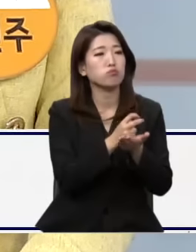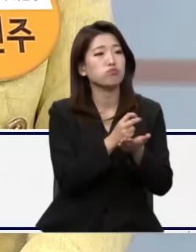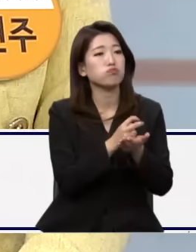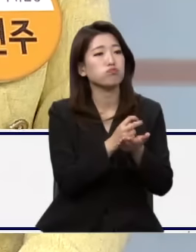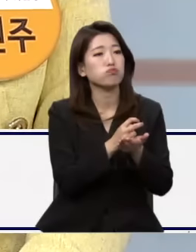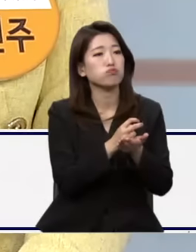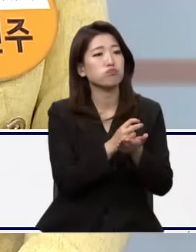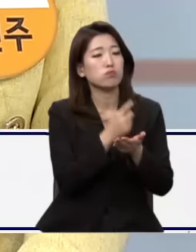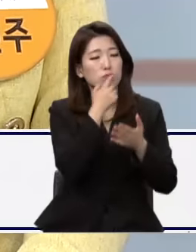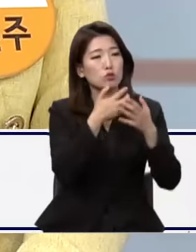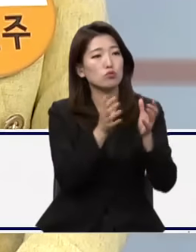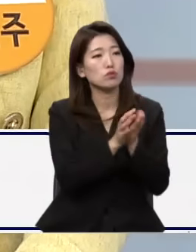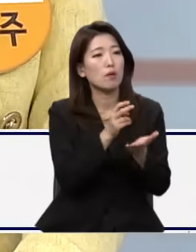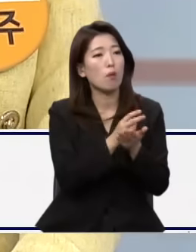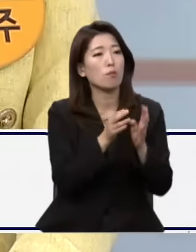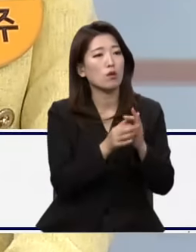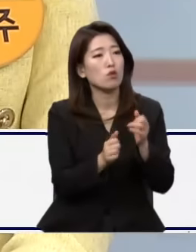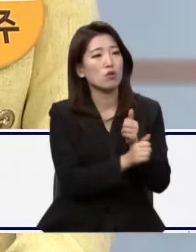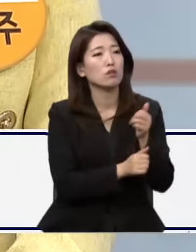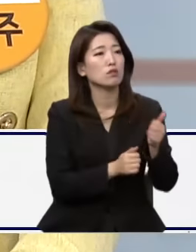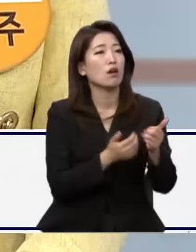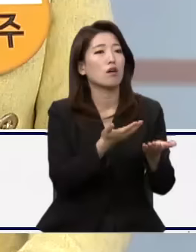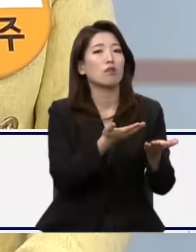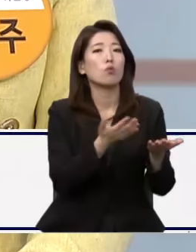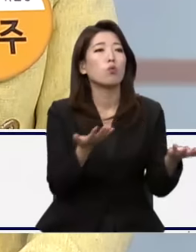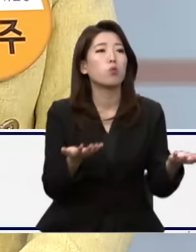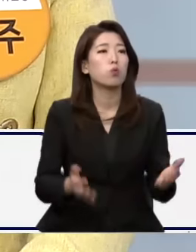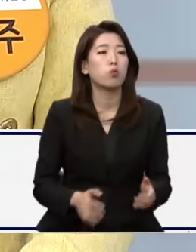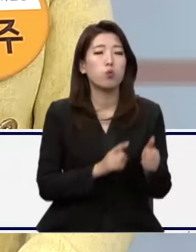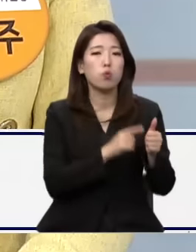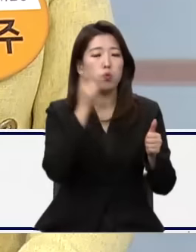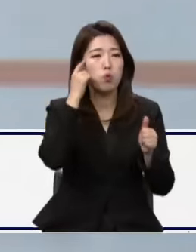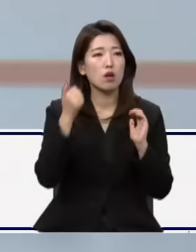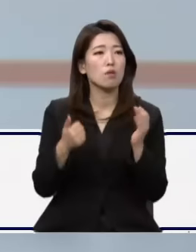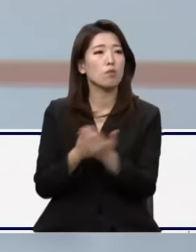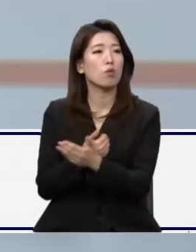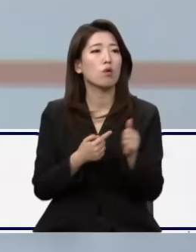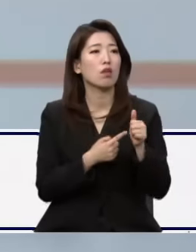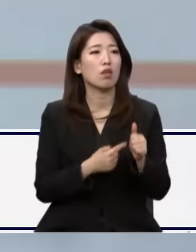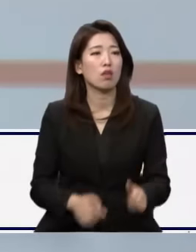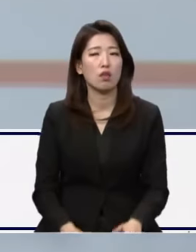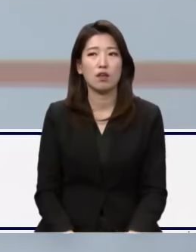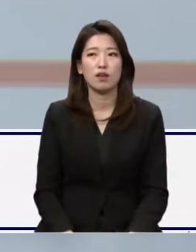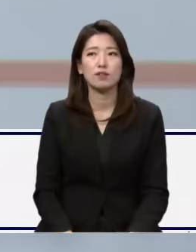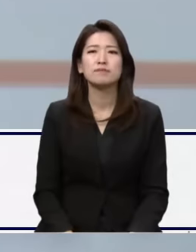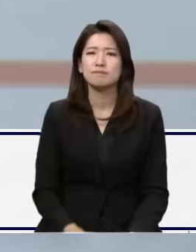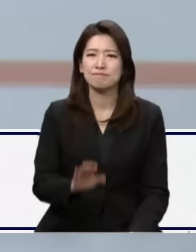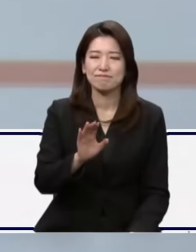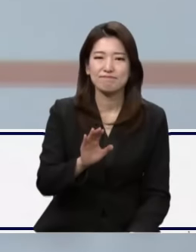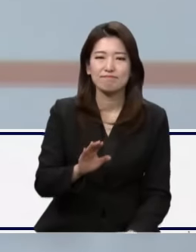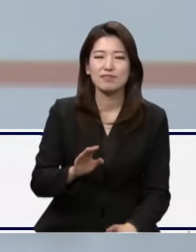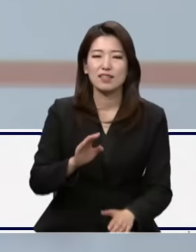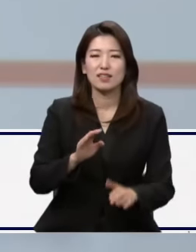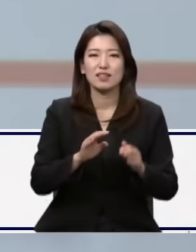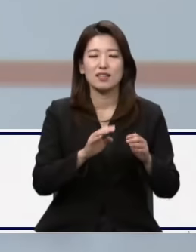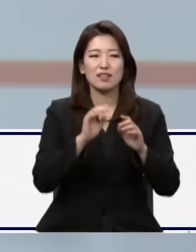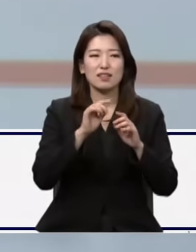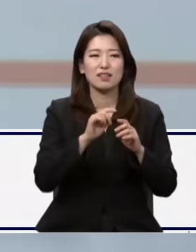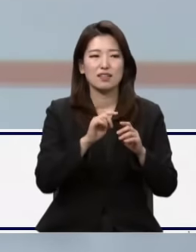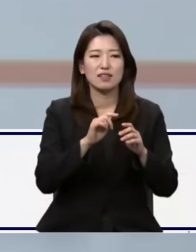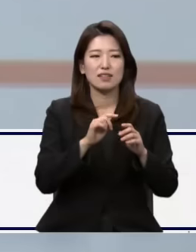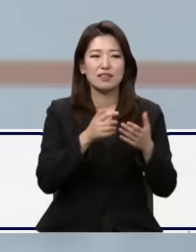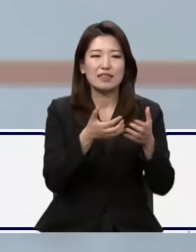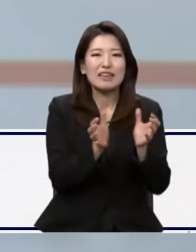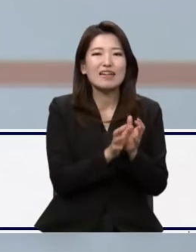직책을 갖고 있거든요 예 그렇죠 그렇기 때문에 뭐 당직자이기는 하지만 당의 공식 입장을 대변한다고 보기는 어려울 것